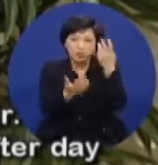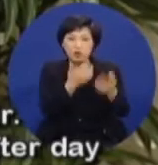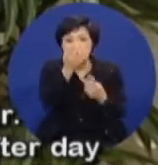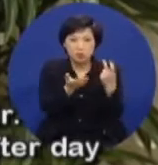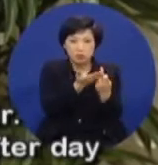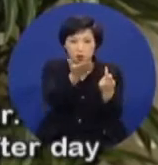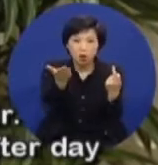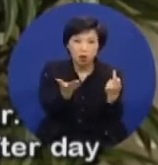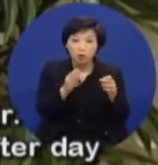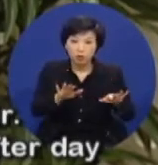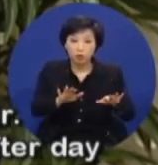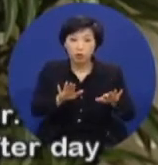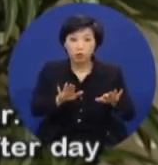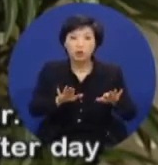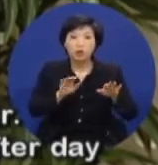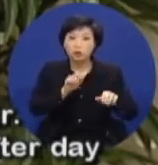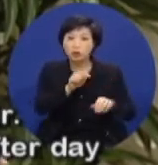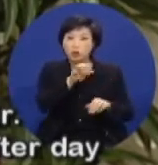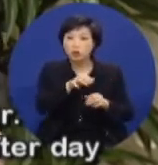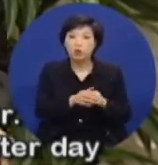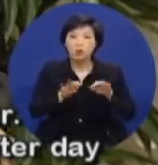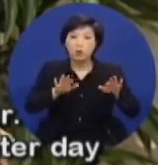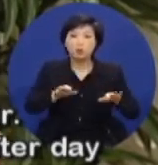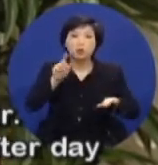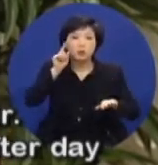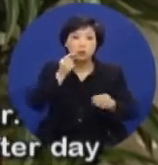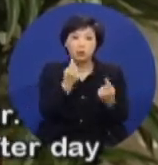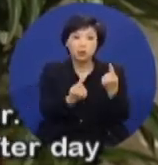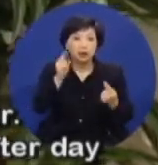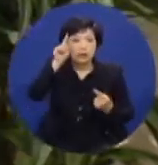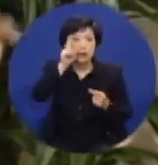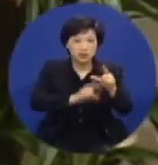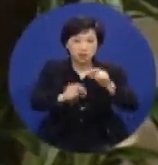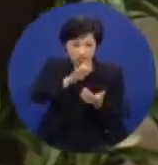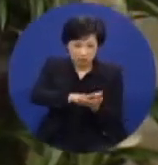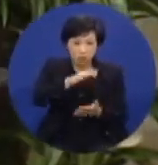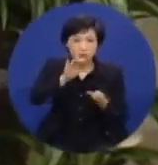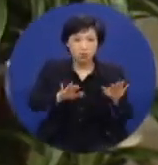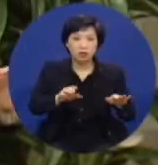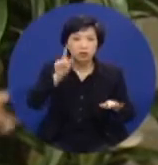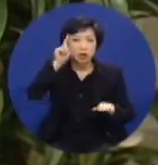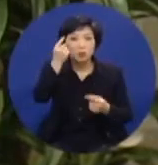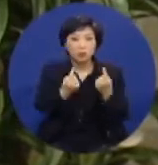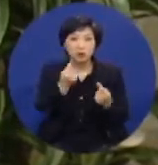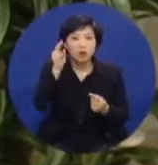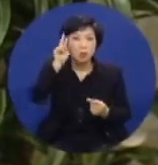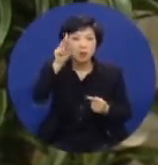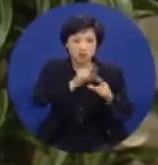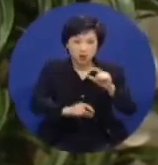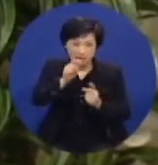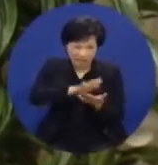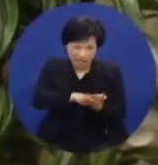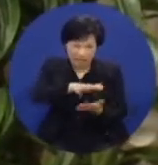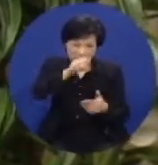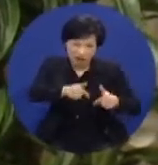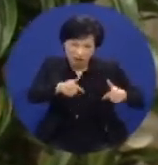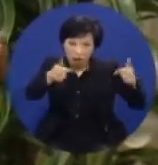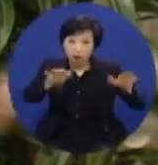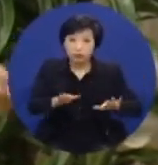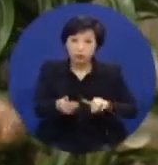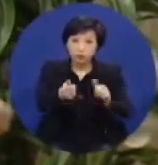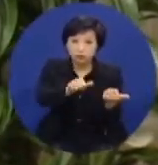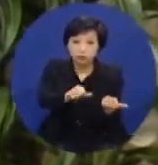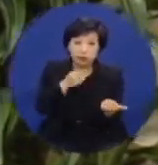오늘보다 내일이 더 뜨겁고 매일 보답 올해가 더 뜨거운 대 주께 뉴 아니요